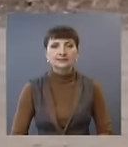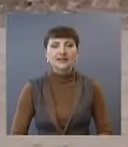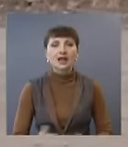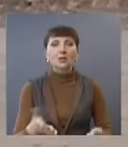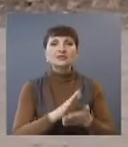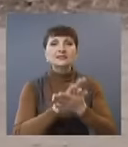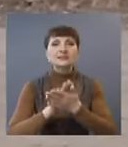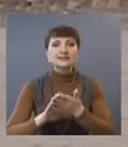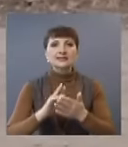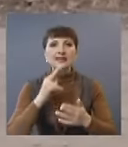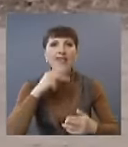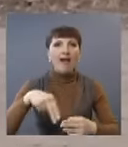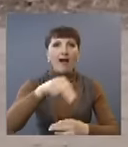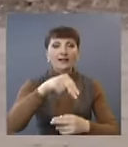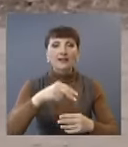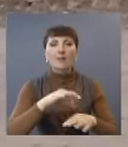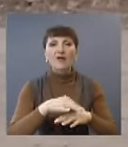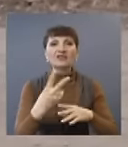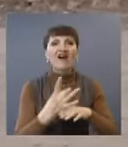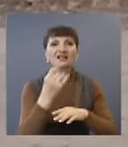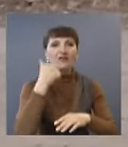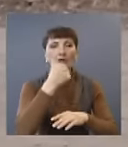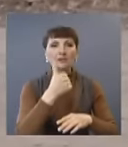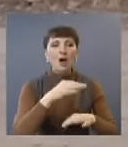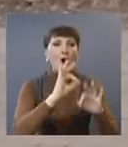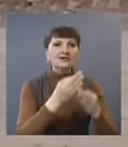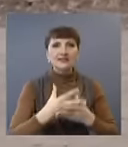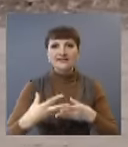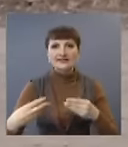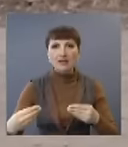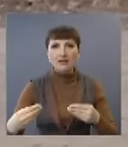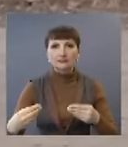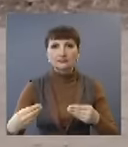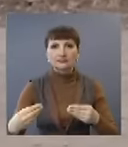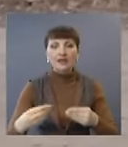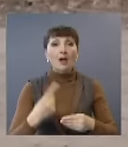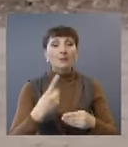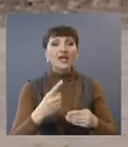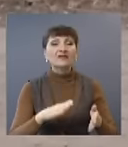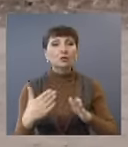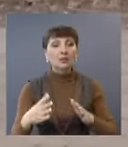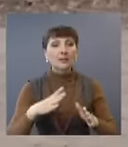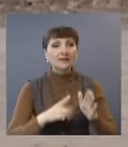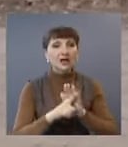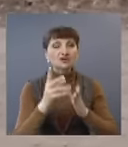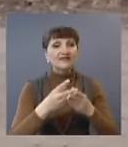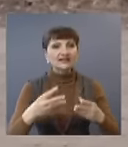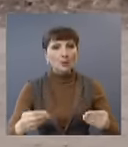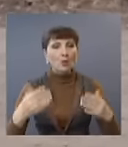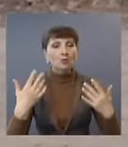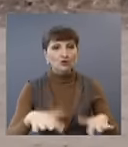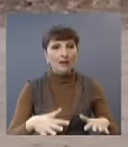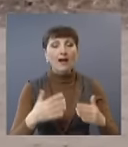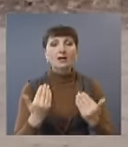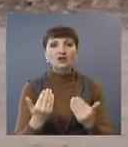Дератизационные мероприятия проводятся 2 раза в год. Это осенний и весенний период. Первый тур был начат весной, а